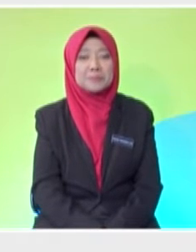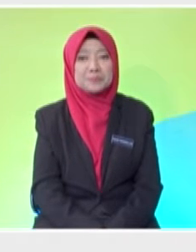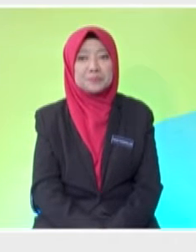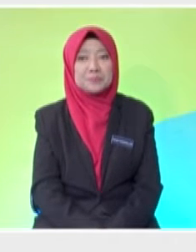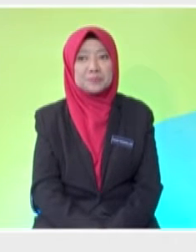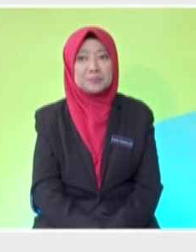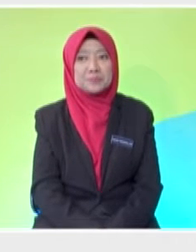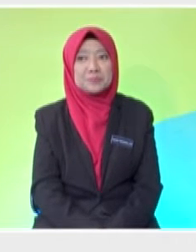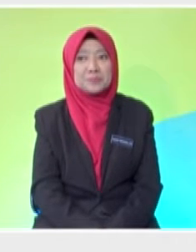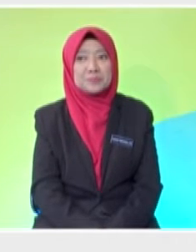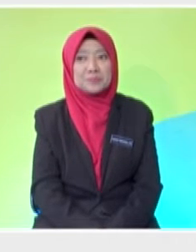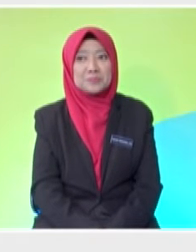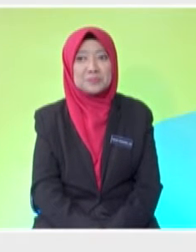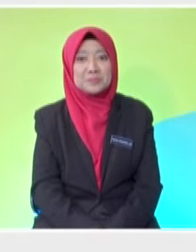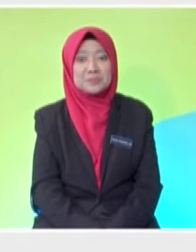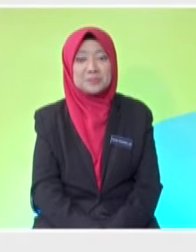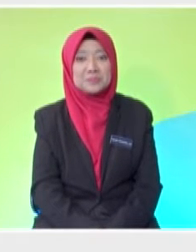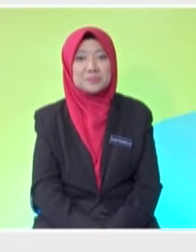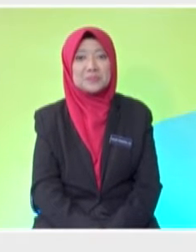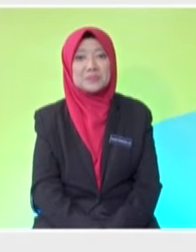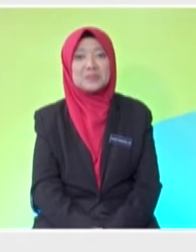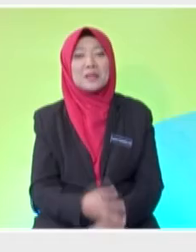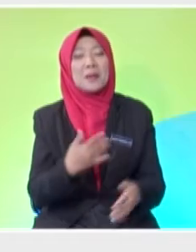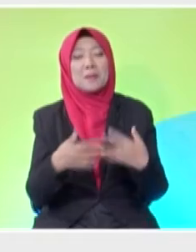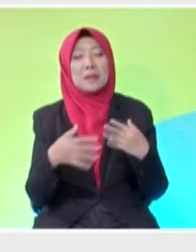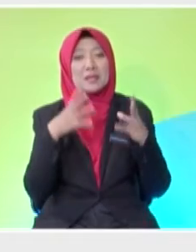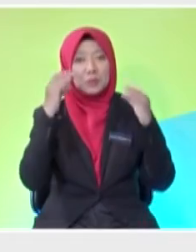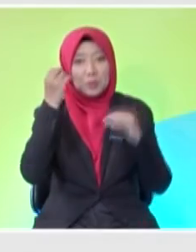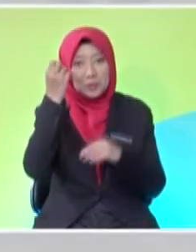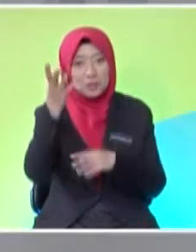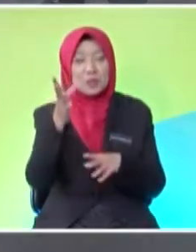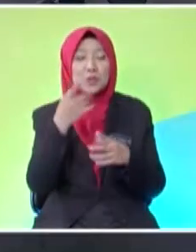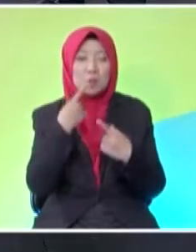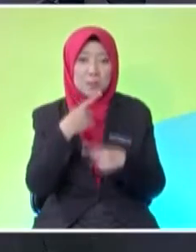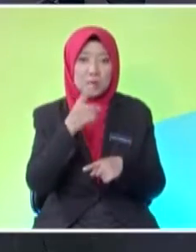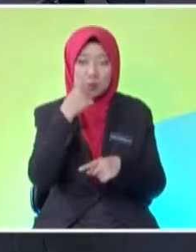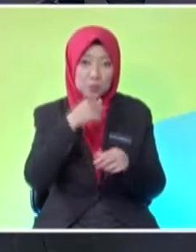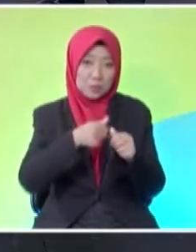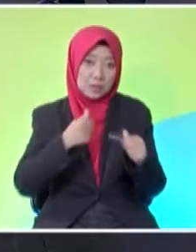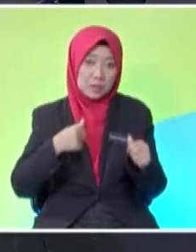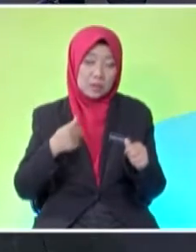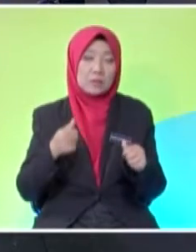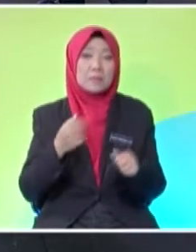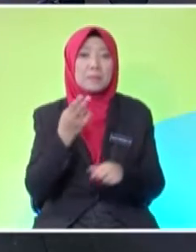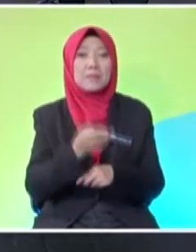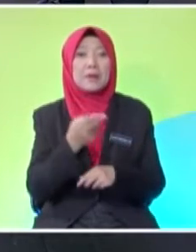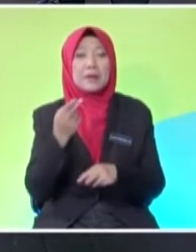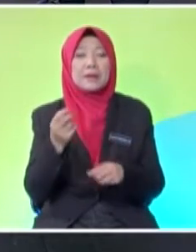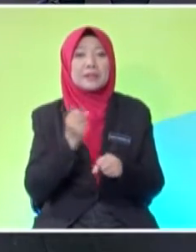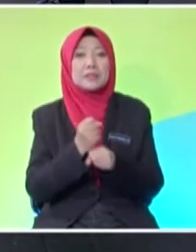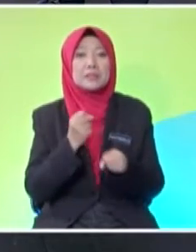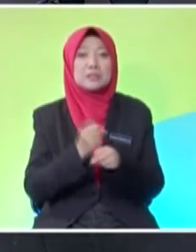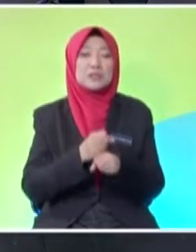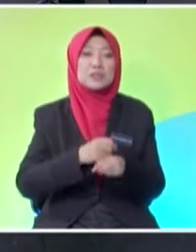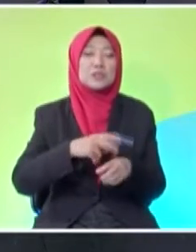Okey, mungkin ada masalah teknikal cikgu. Jadi saya bagi tahu jawapan dia lah. Okey, kita nak mengelakkan daripada bahan kerja terpelanting akibat daripada pusingan